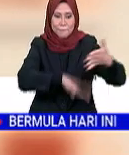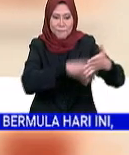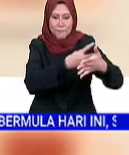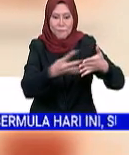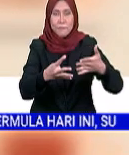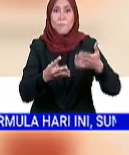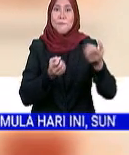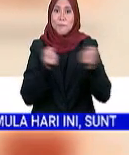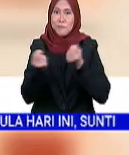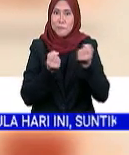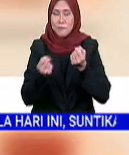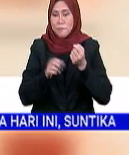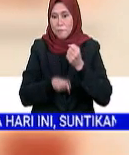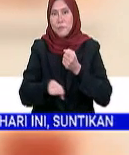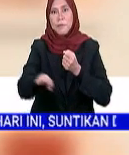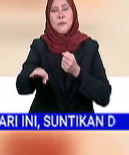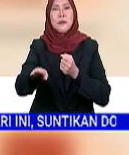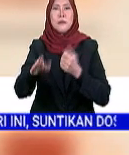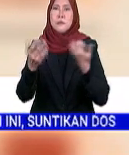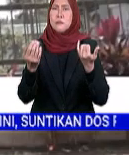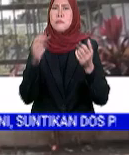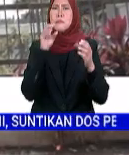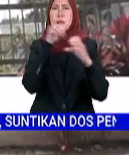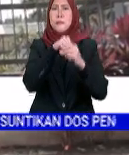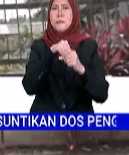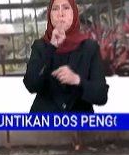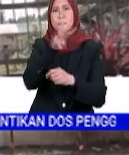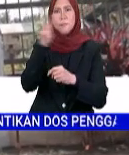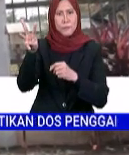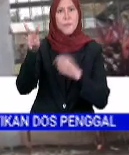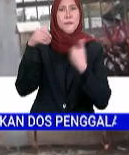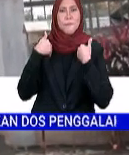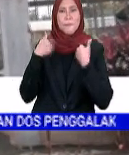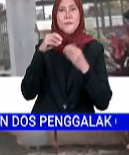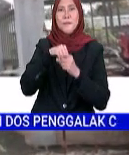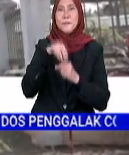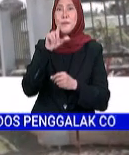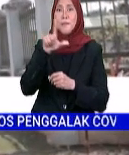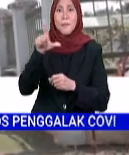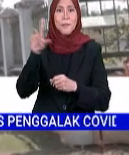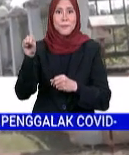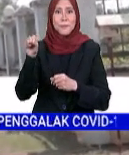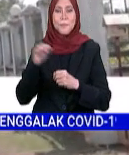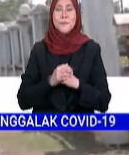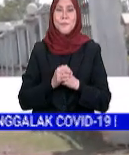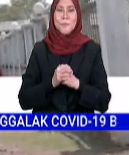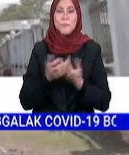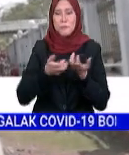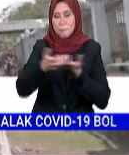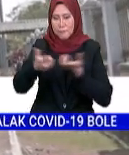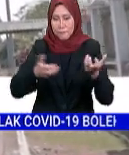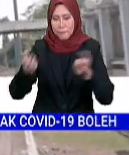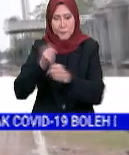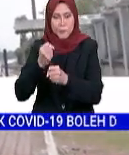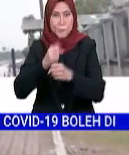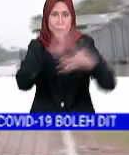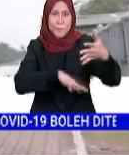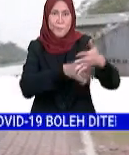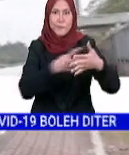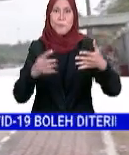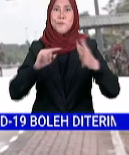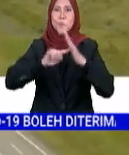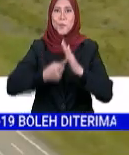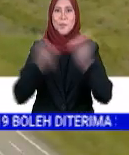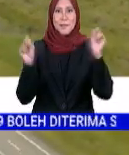perjalanan ini telah dipaparkan di laman media sosial resmi pihaknya dan LN ajian jadwal juga telah dilakukan sejak Selasa